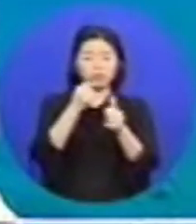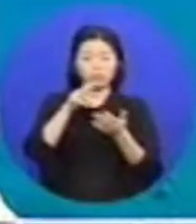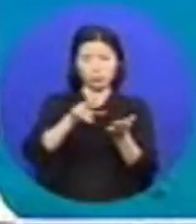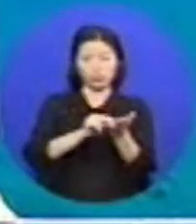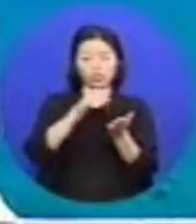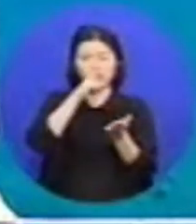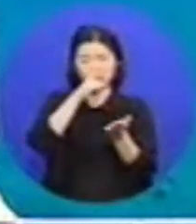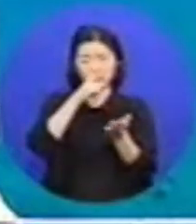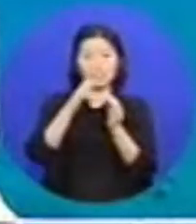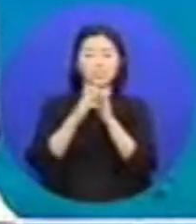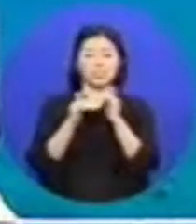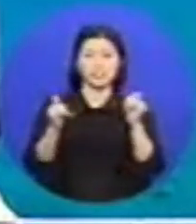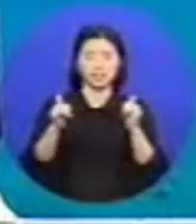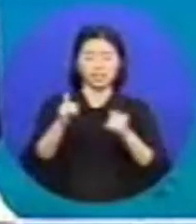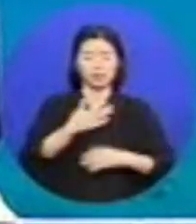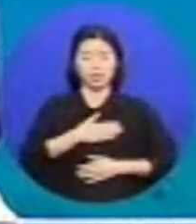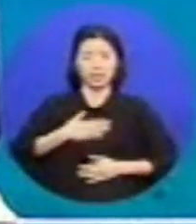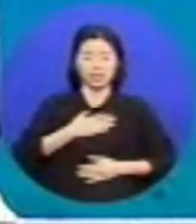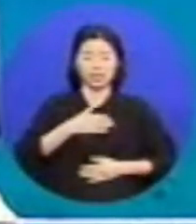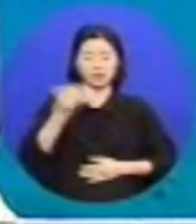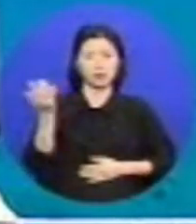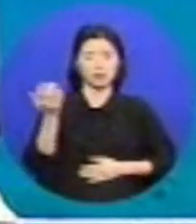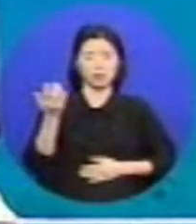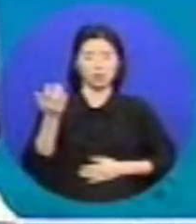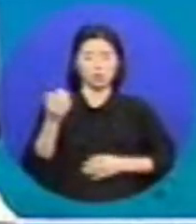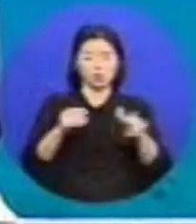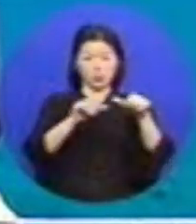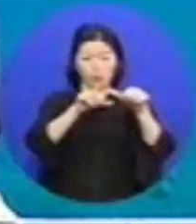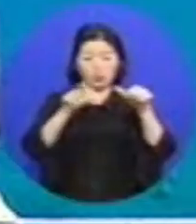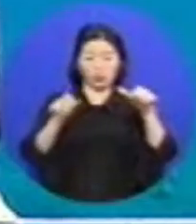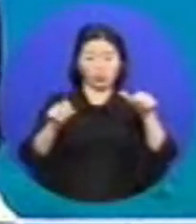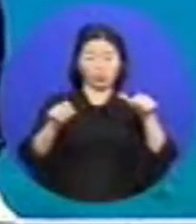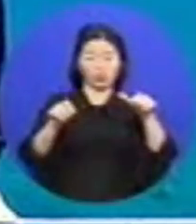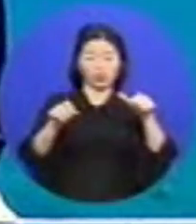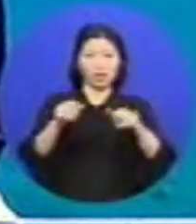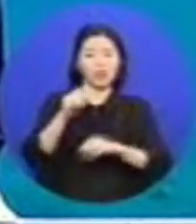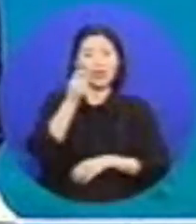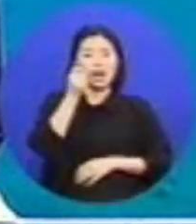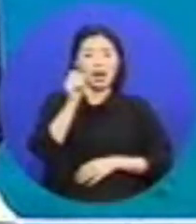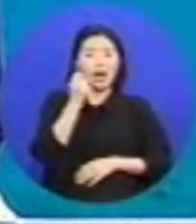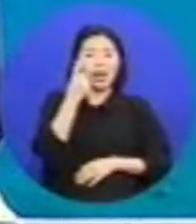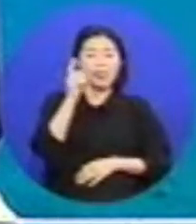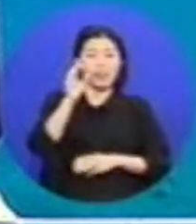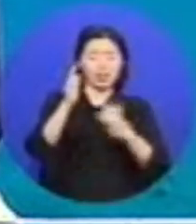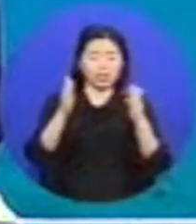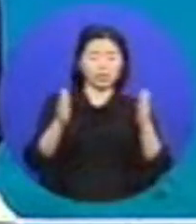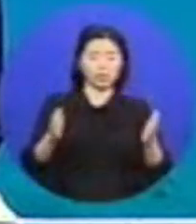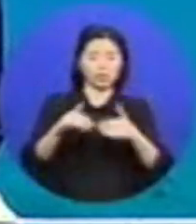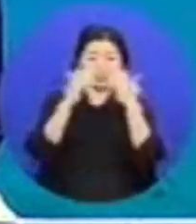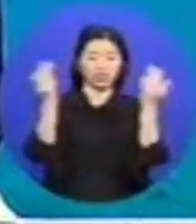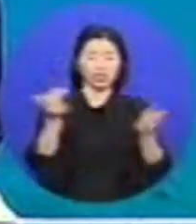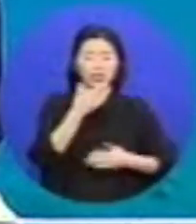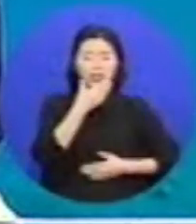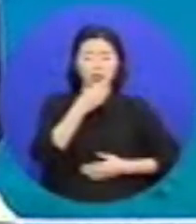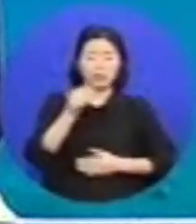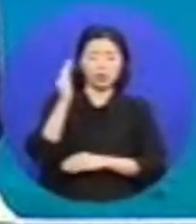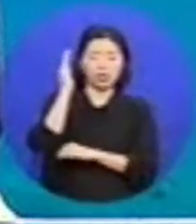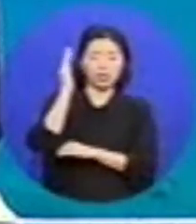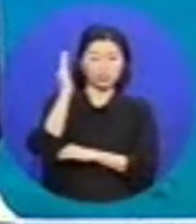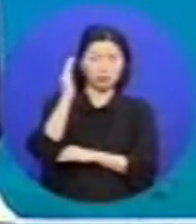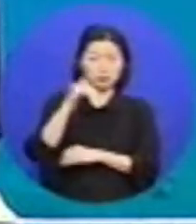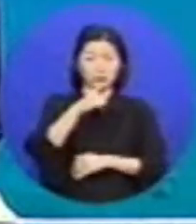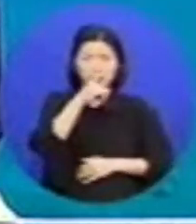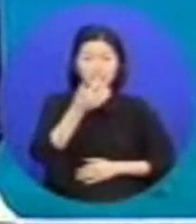주일이고 5월 한 달 동안 다 행복한 가정에 대해서 설교하는데 행복하지 않은 가정은